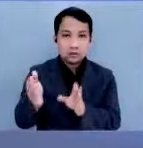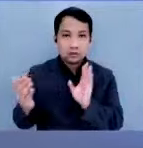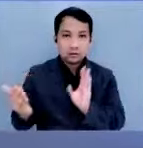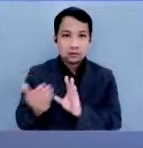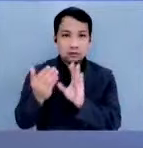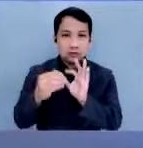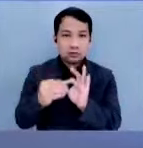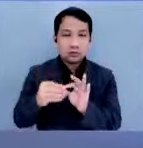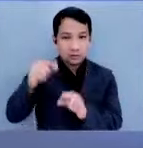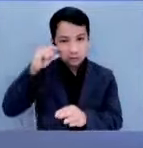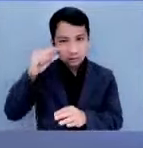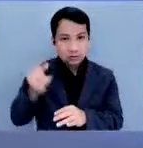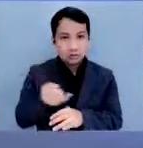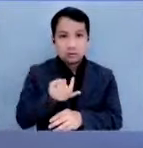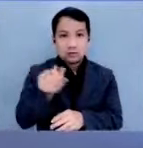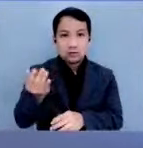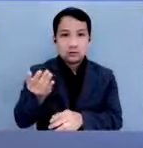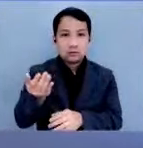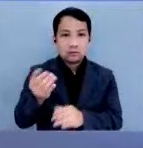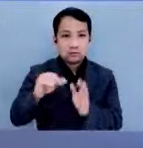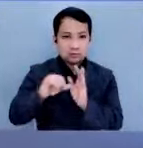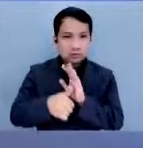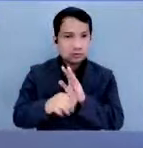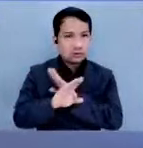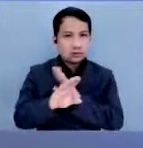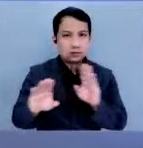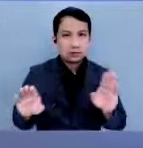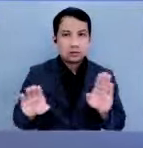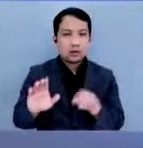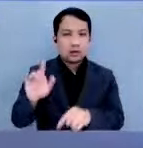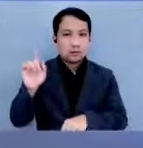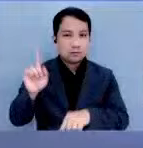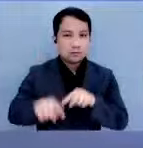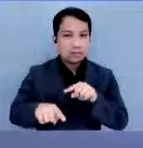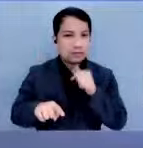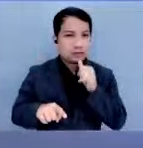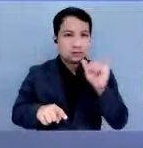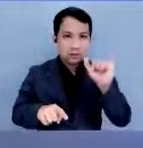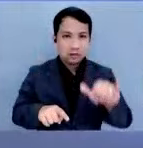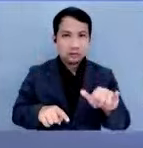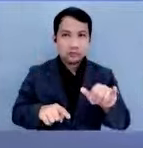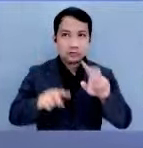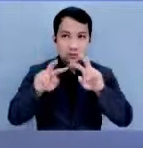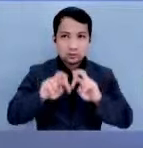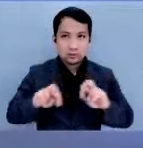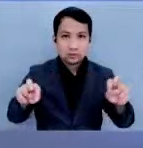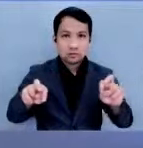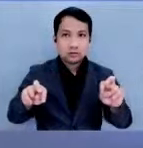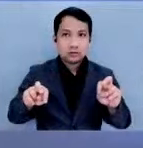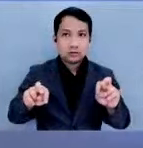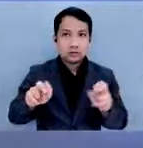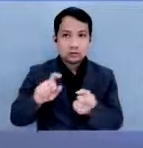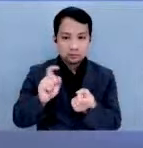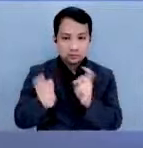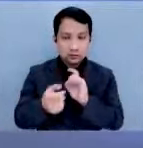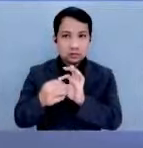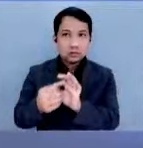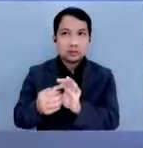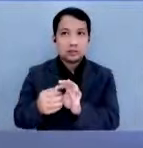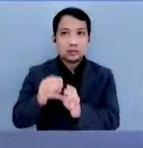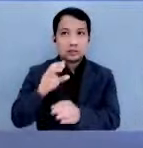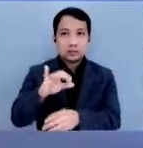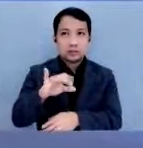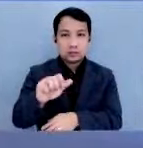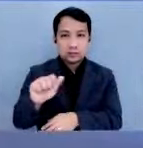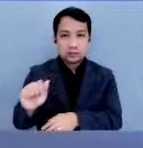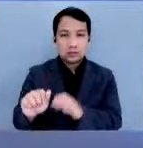na ilang beses na rin ginigiit na hindi siya dadalo sa isang imbisigasyon na minane-obra lamang daw ng CIA, ng